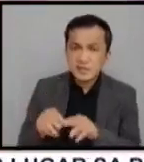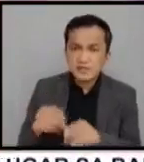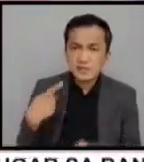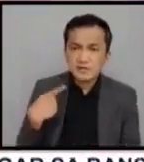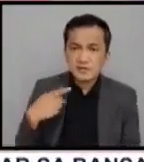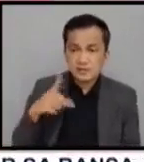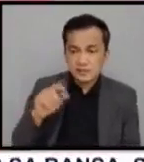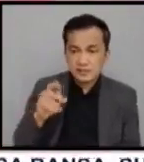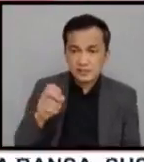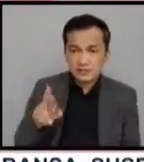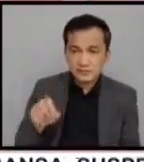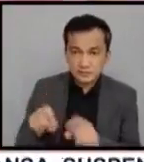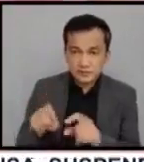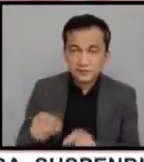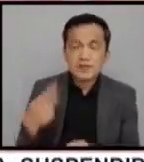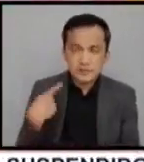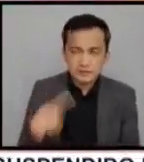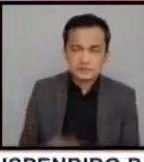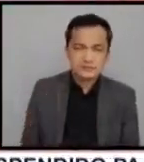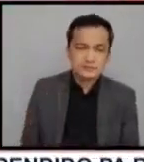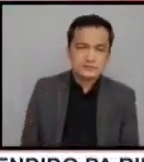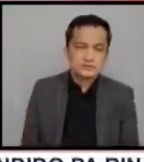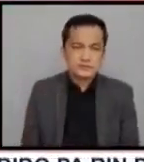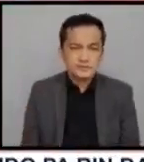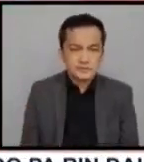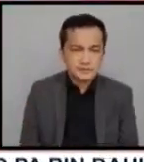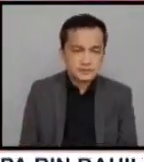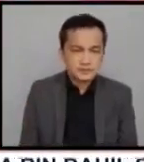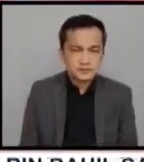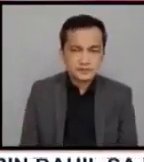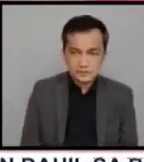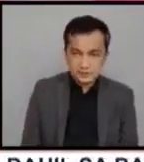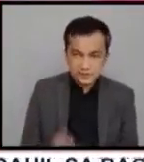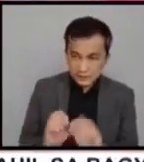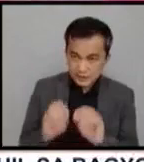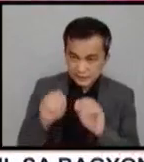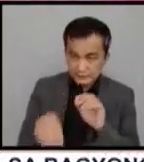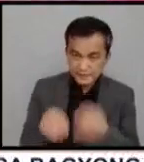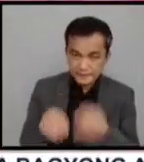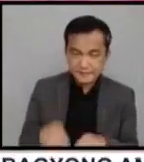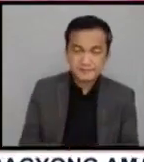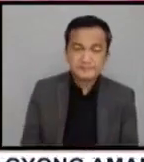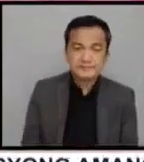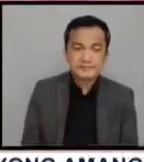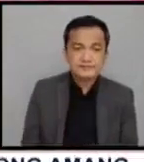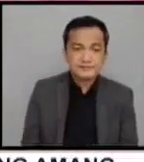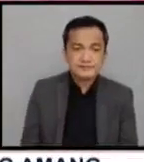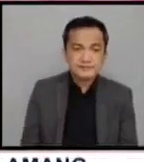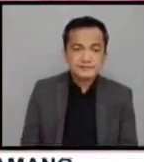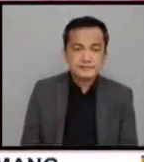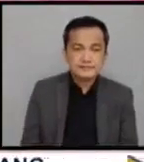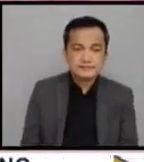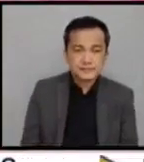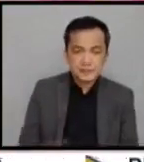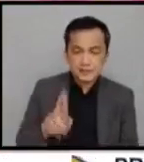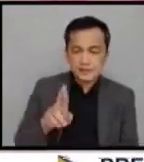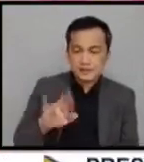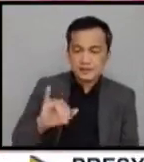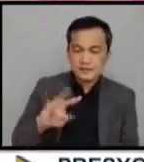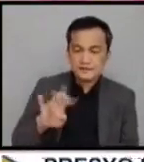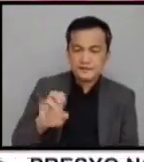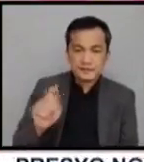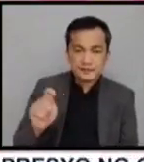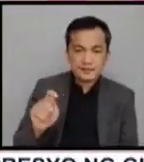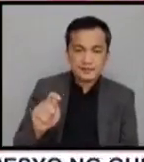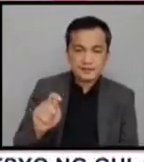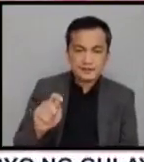so in-insert mo na siya yes, sa butas. Yes po, ilagay ko na siya. So ilalagay na natin to, ikakabit ko na. So yung rivets, meron siyang eye,